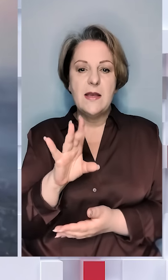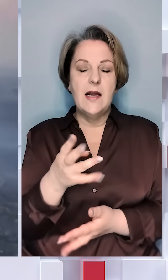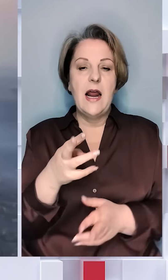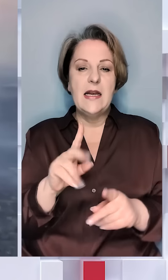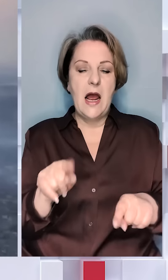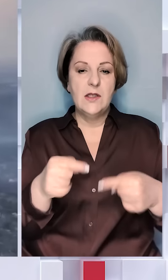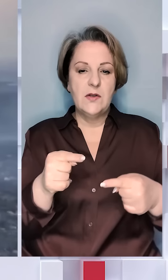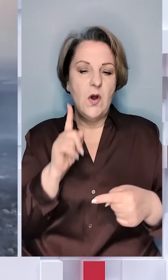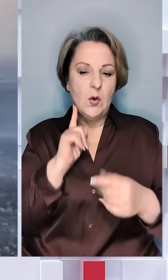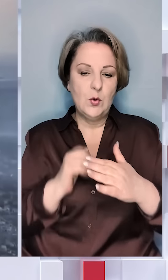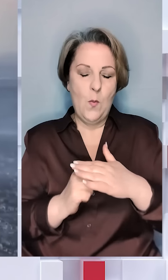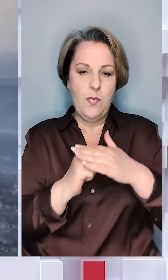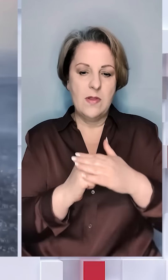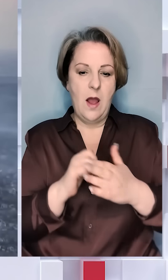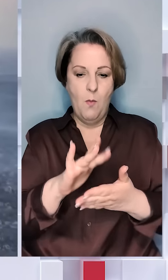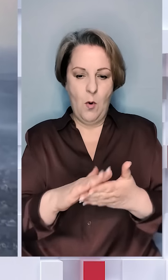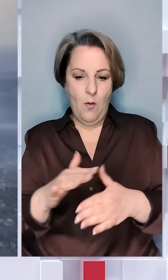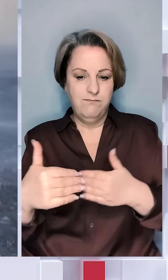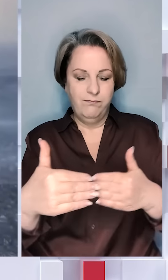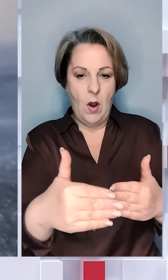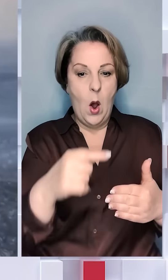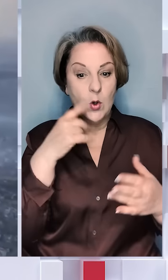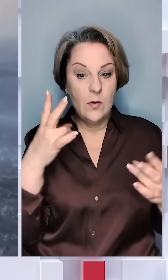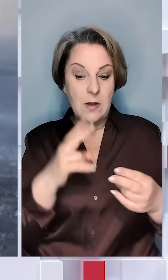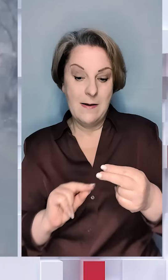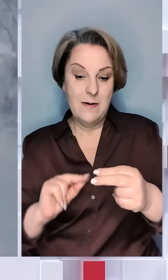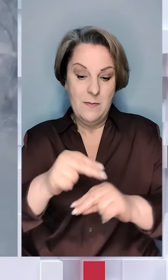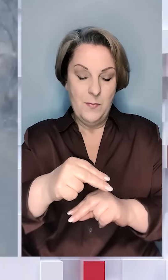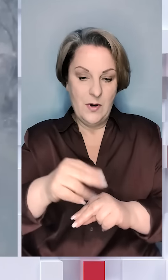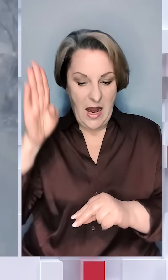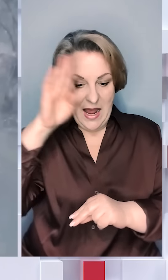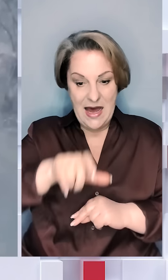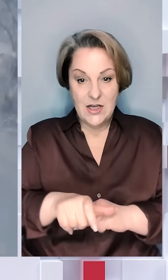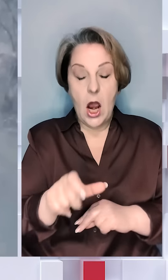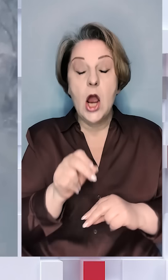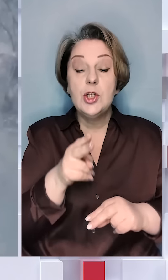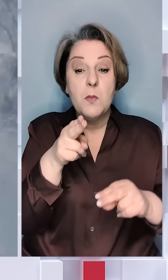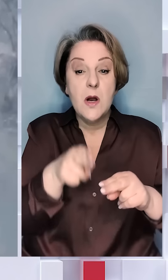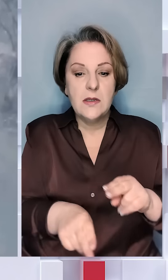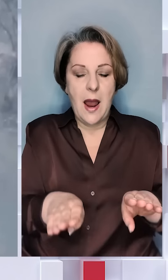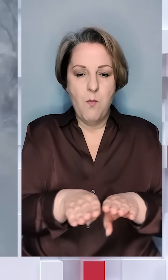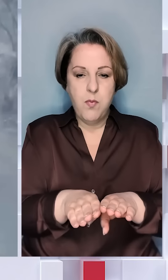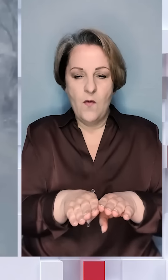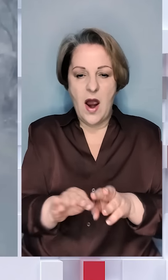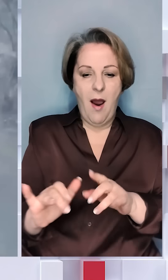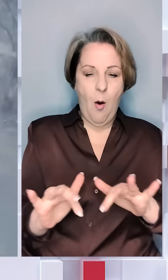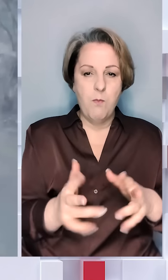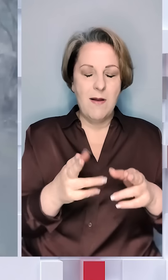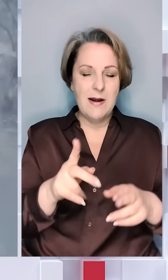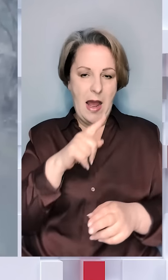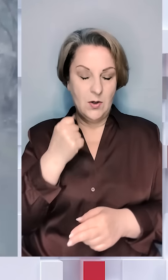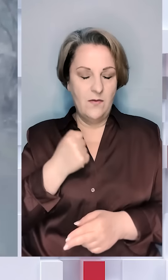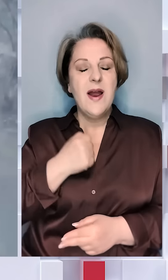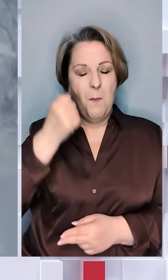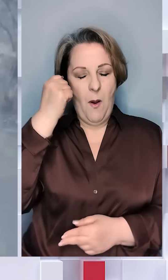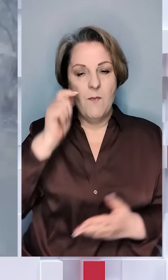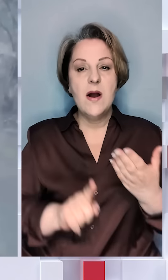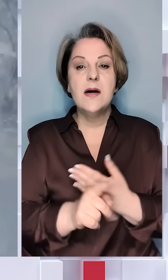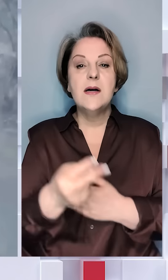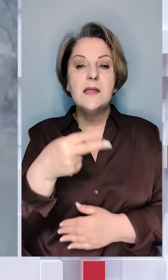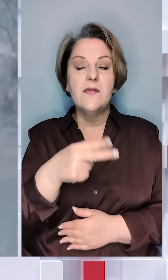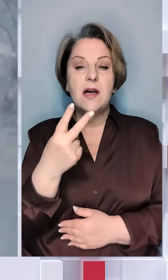створення зручного плацдарму для подальшого просування, росіянам треба перетнути річку. Чим завершуються подібні операції для російських військ, пам'ятаємо